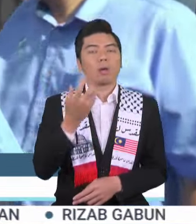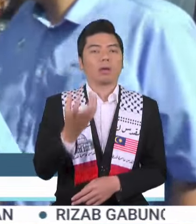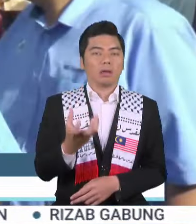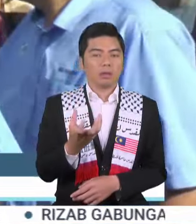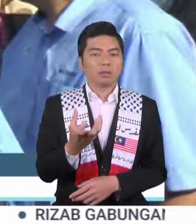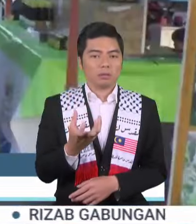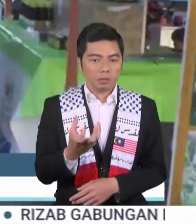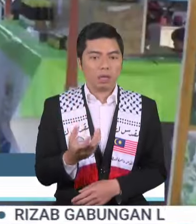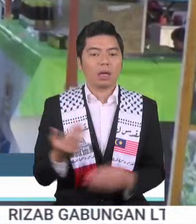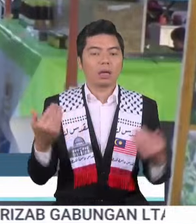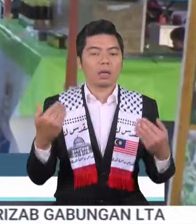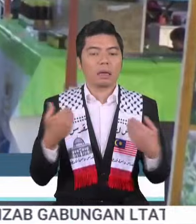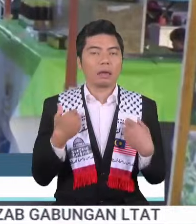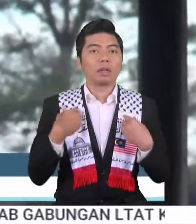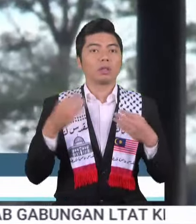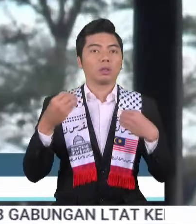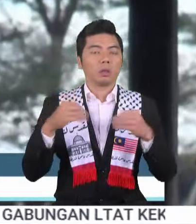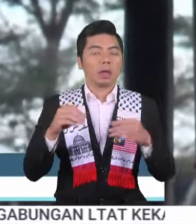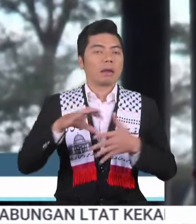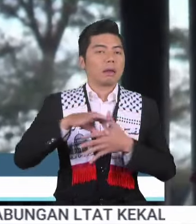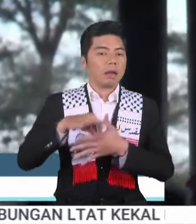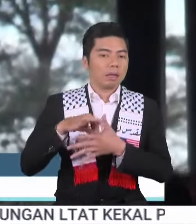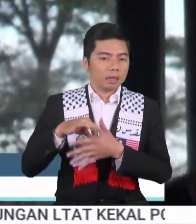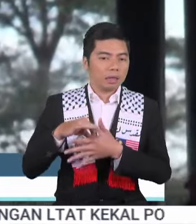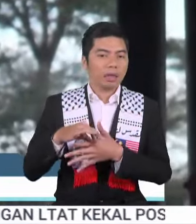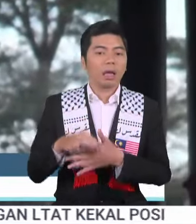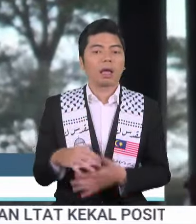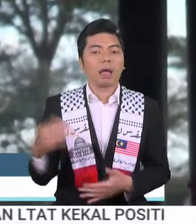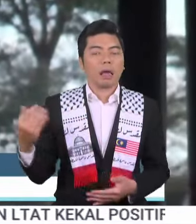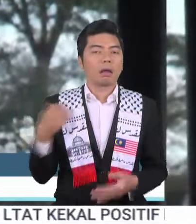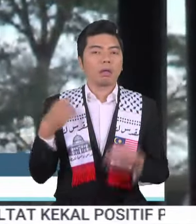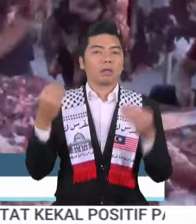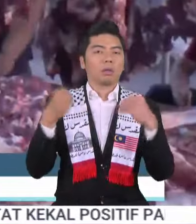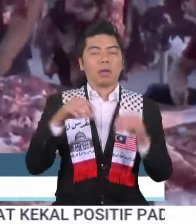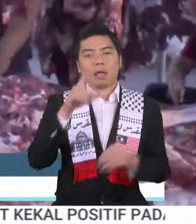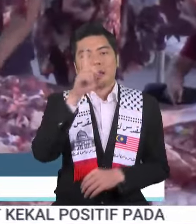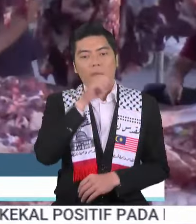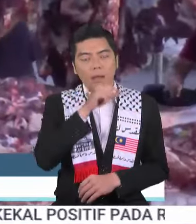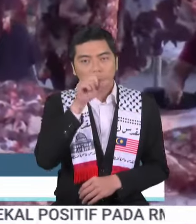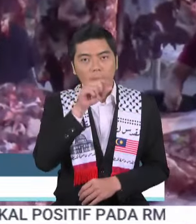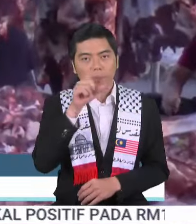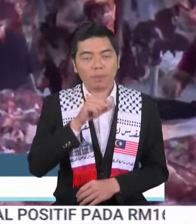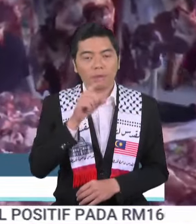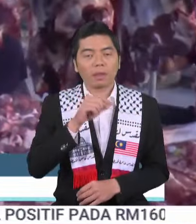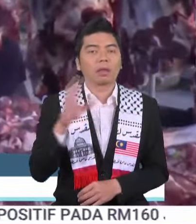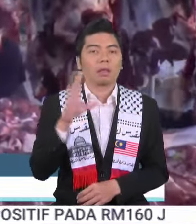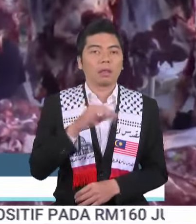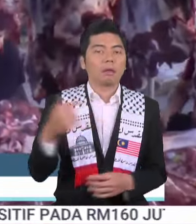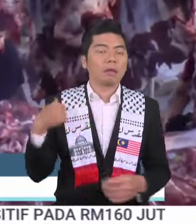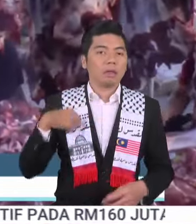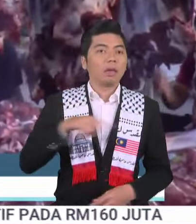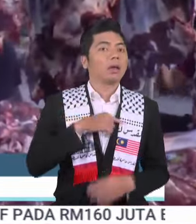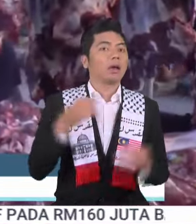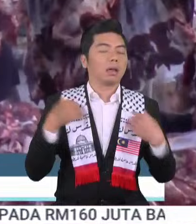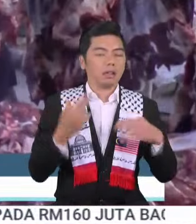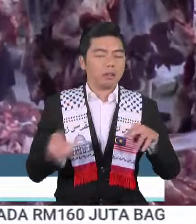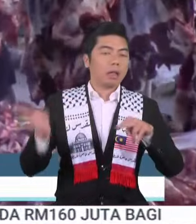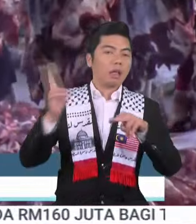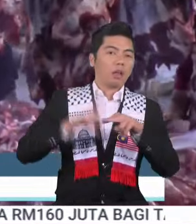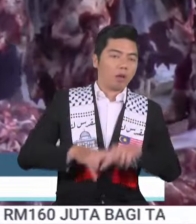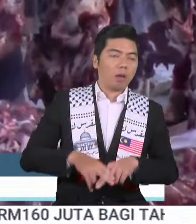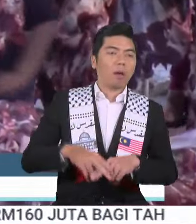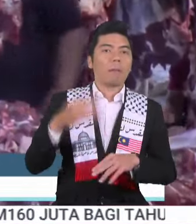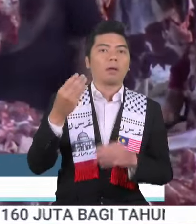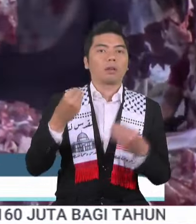juga ada jualanosi daging segar kita juga ada buat promosi ayam standard dan juga kita ada satu lagi kita buat jualan